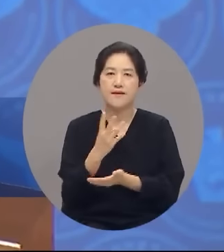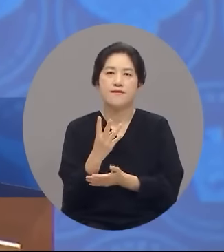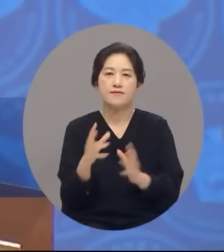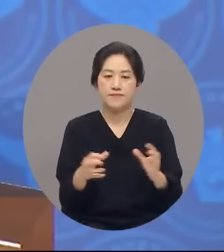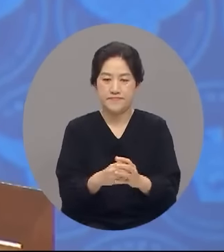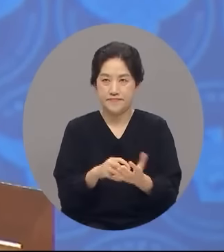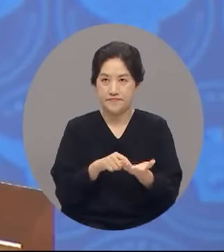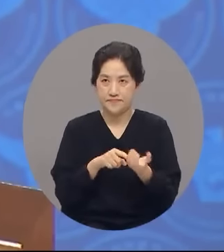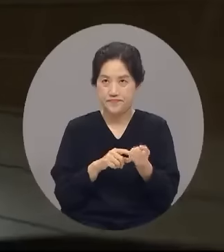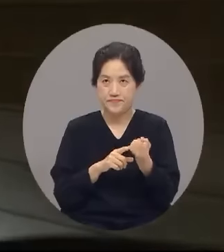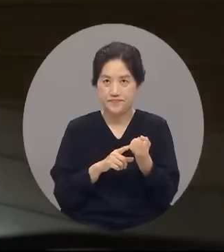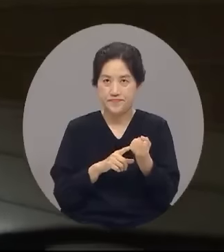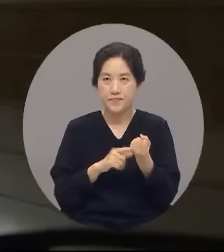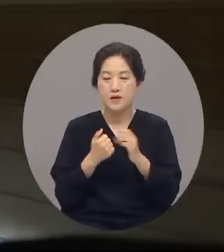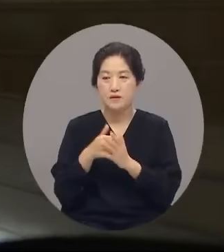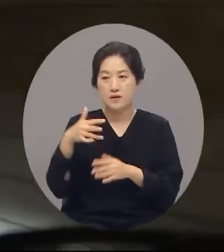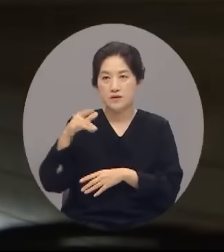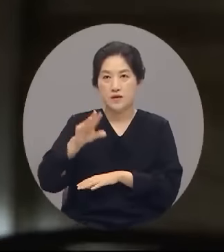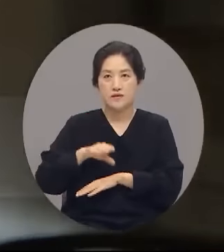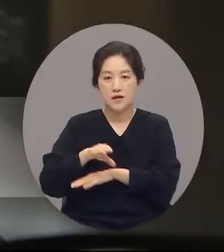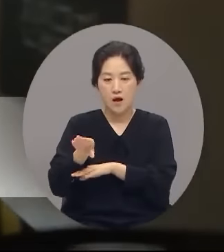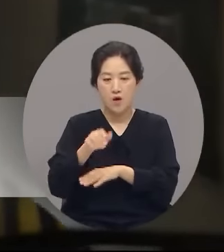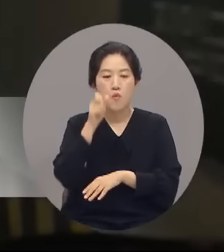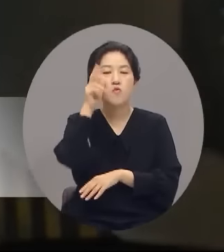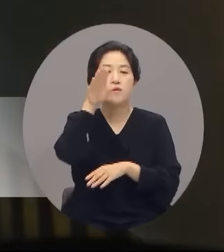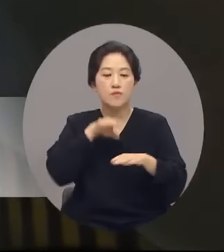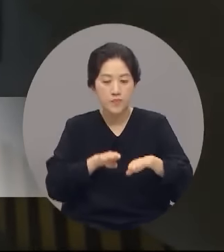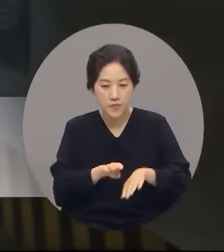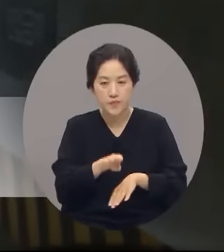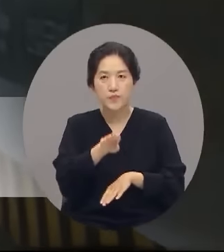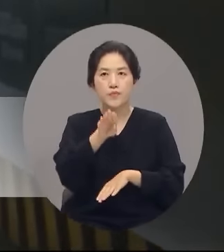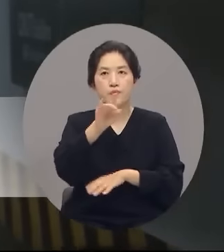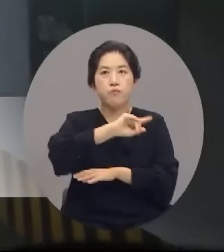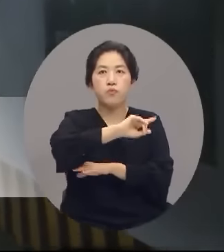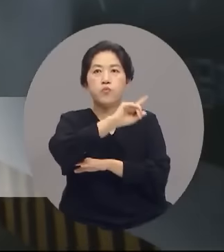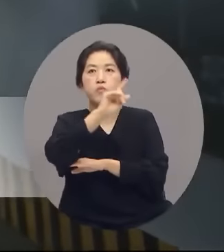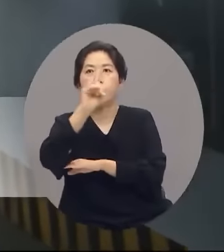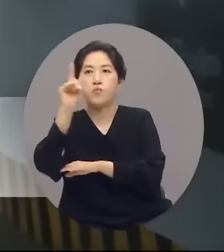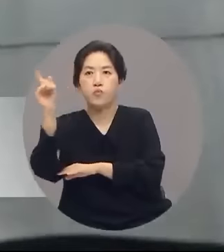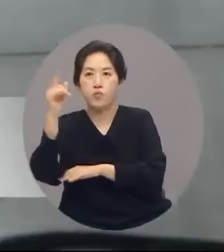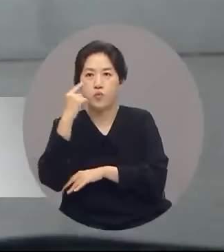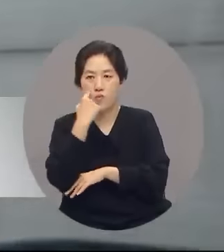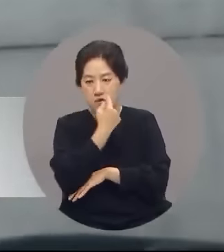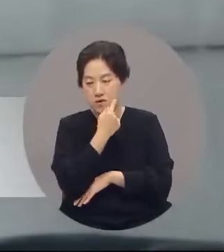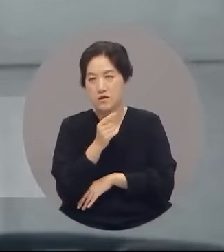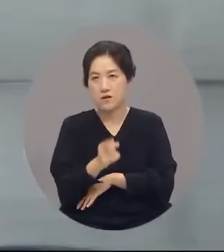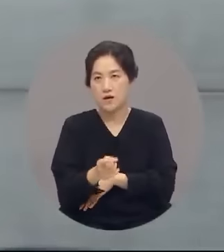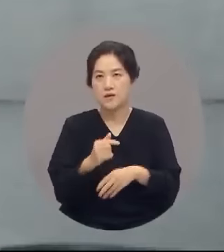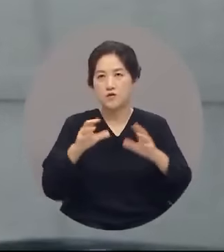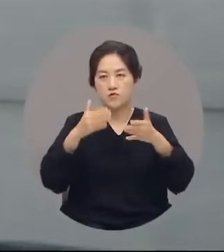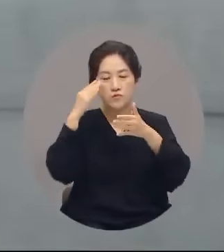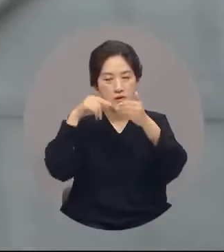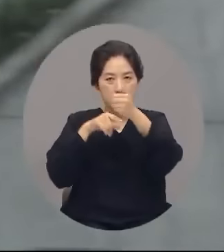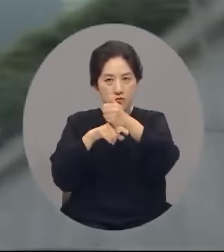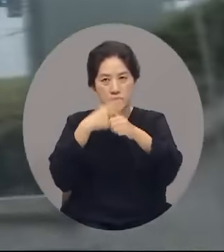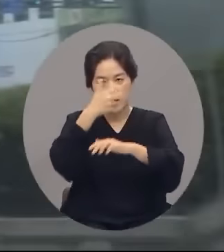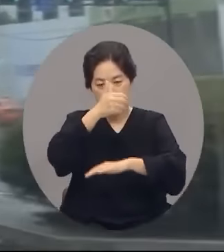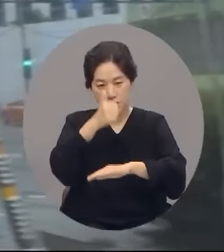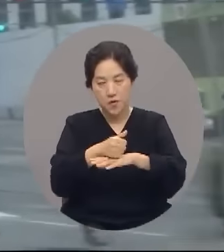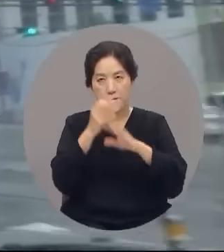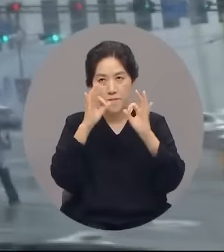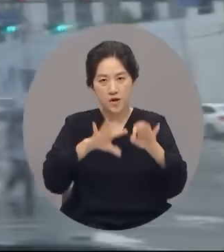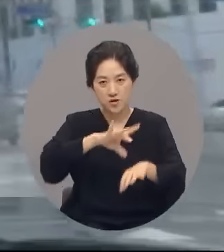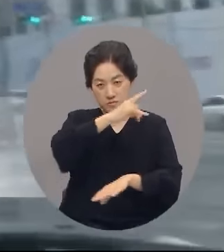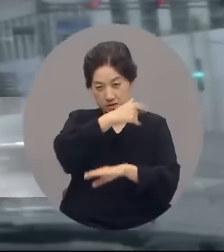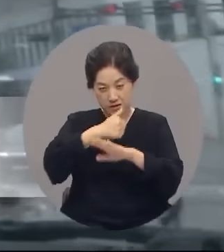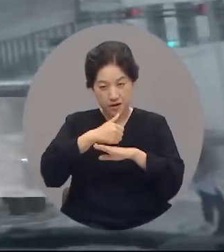확보하였고 또 차 씨의 차량이 호텔을 빠져나온 뒤 점차 속도가 올라가는 것을 확인했다면서 국과수 감정 결과가 나오면